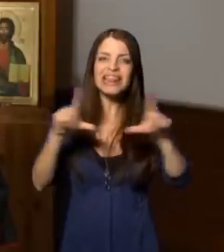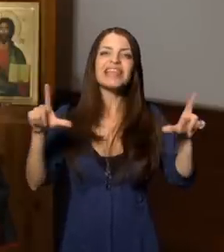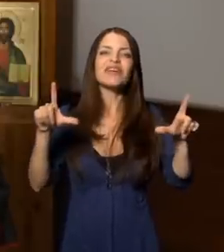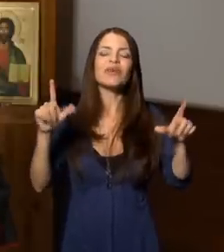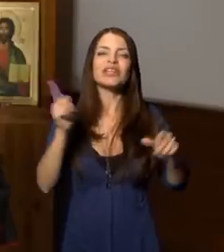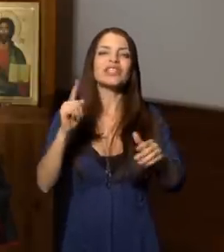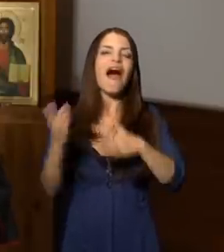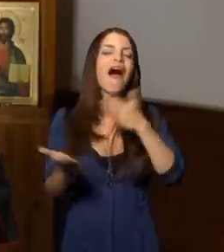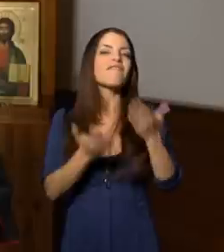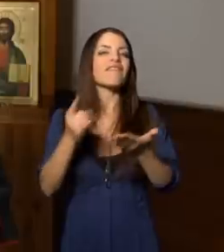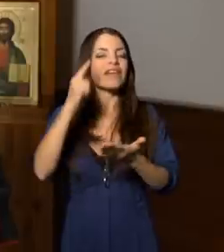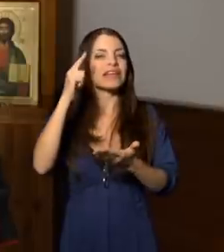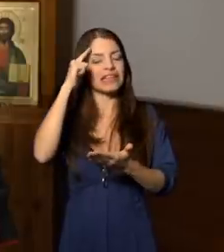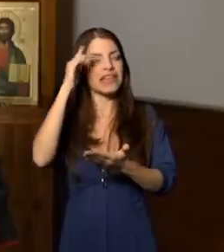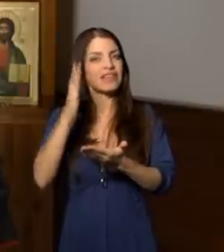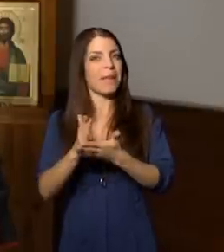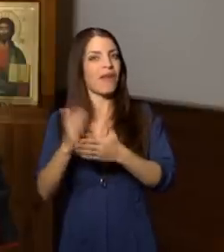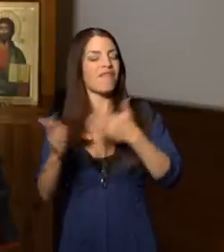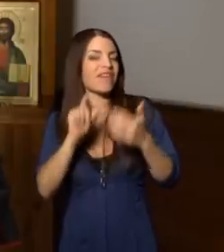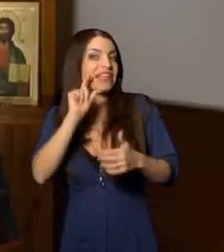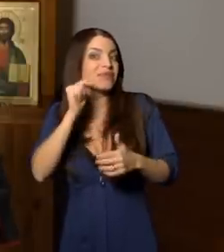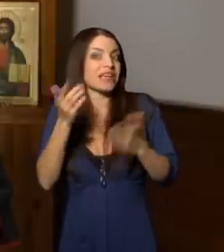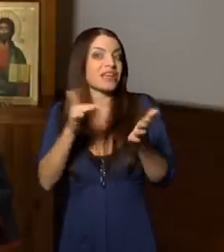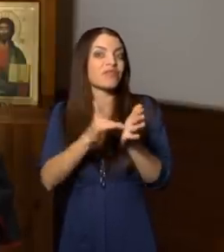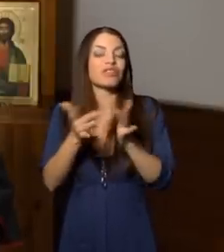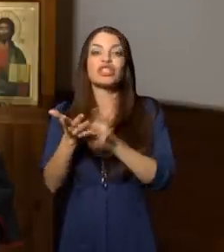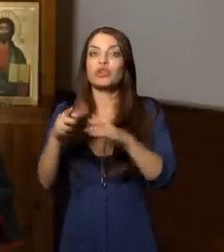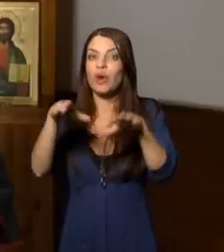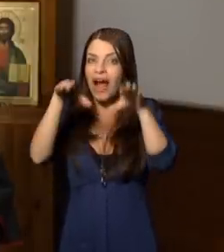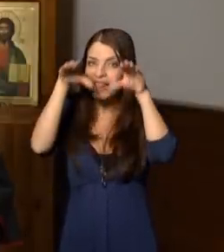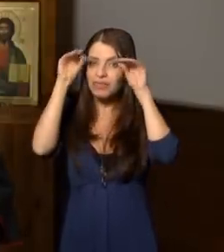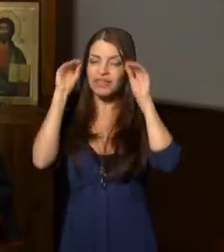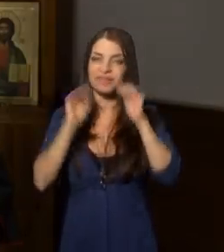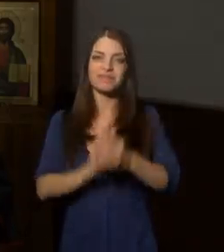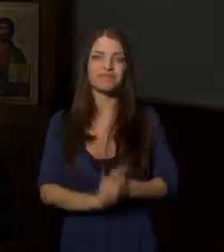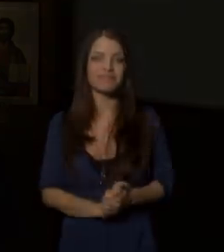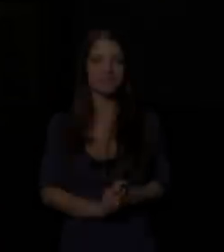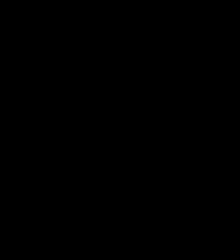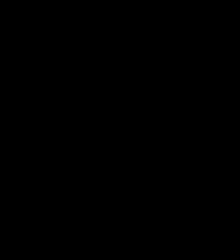Il-lingwaġġ tal-valuri li għallimna Sidna Ġesu Kristu.